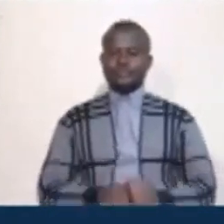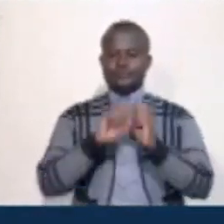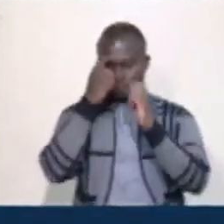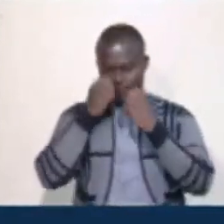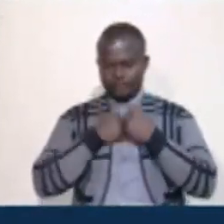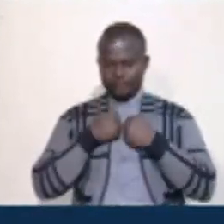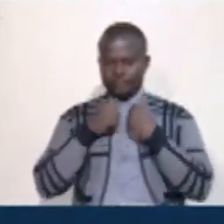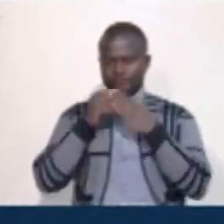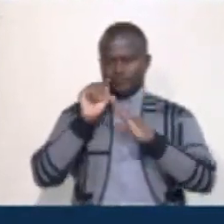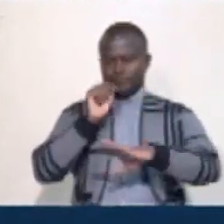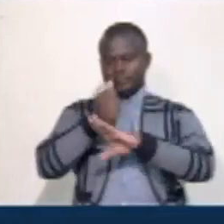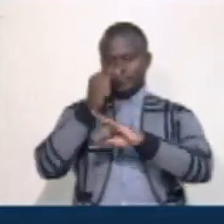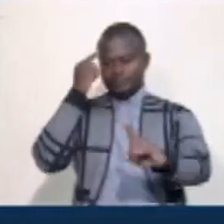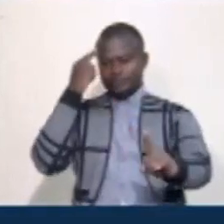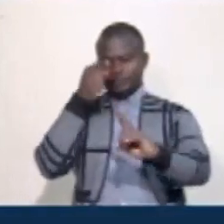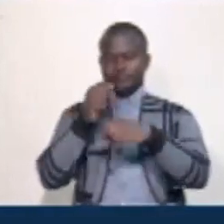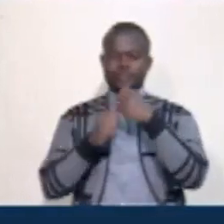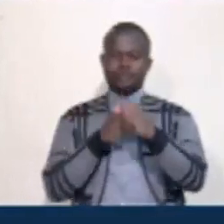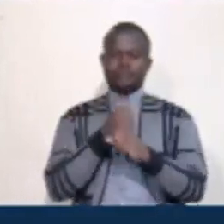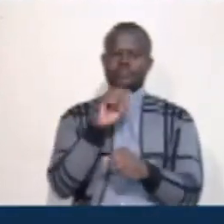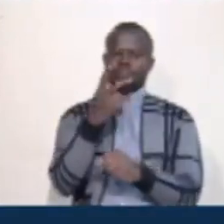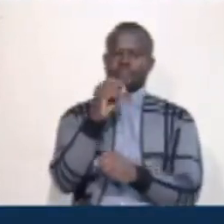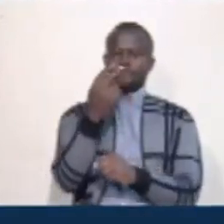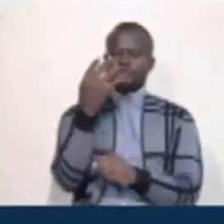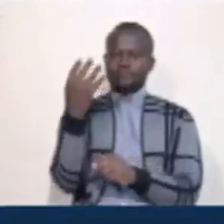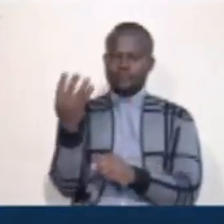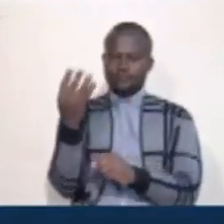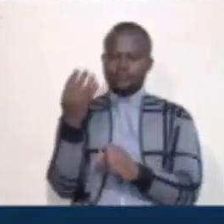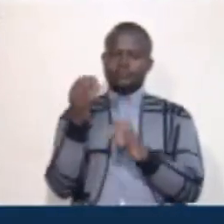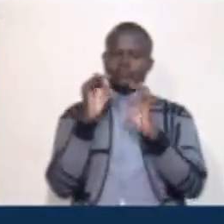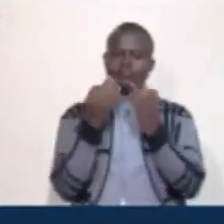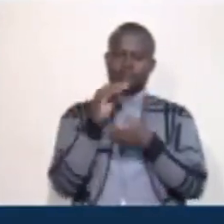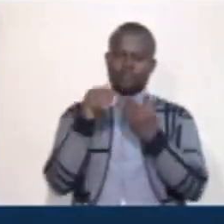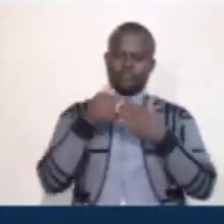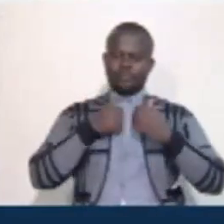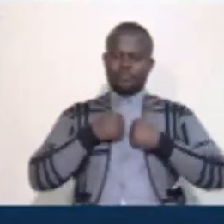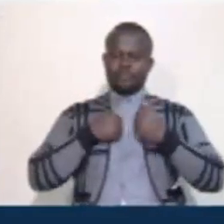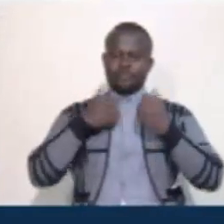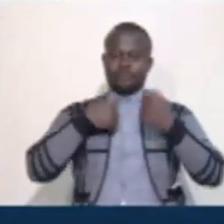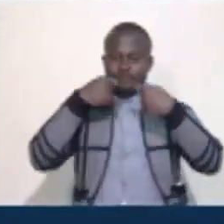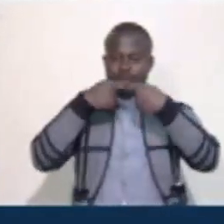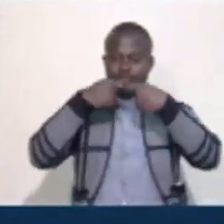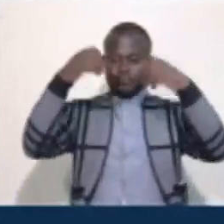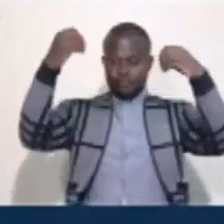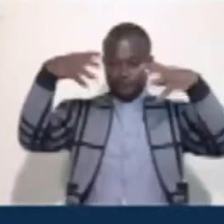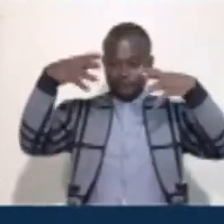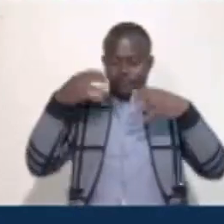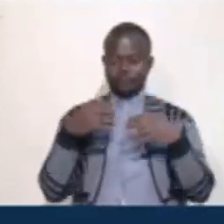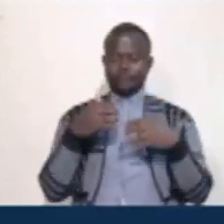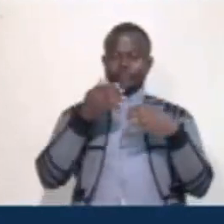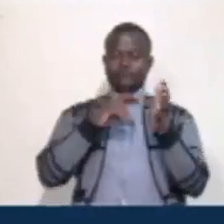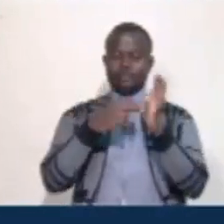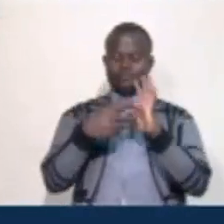nk'uko twese tubizi ingo zose zituye u Rwanda zizaba zifite amashanyarazi. Uyu mushinga